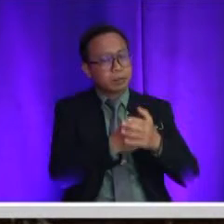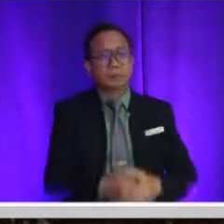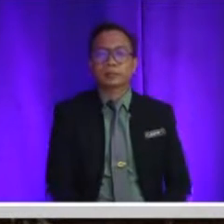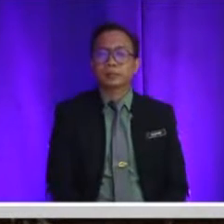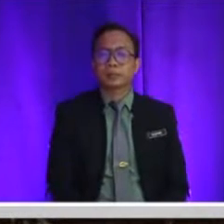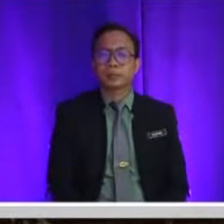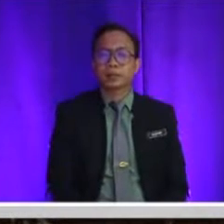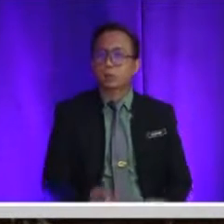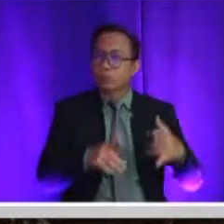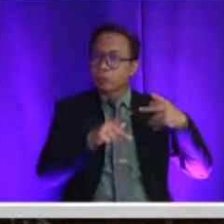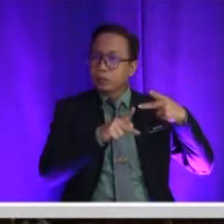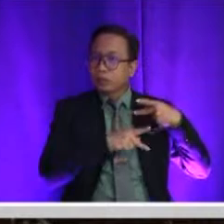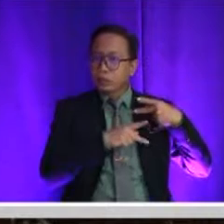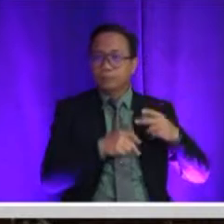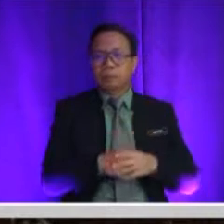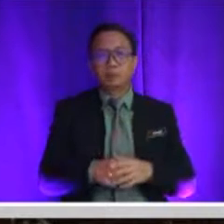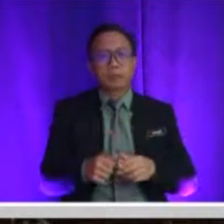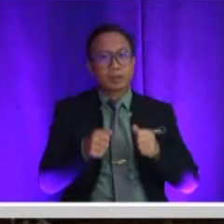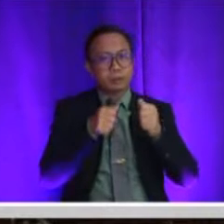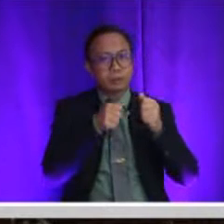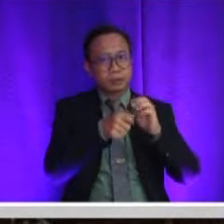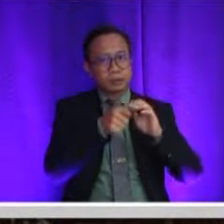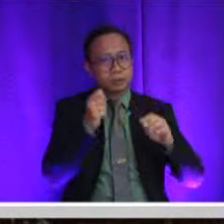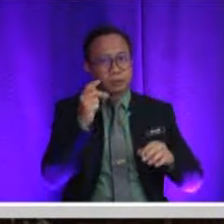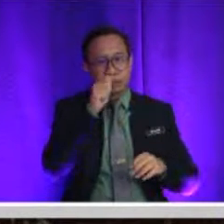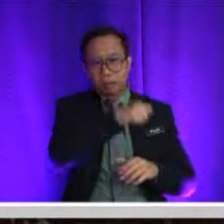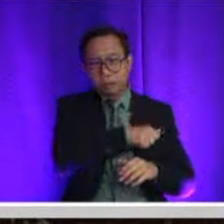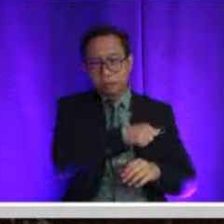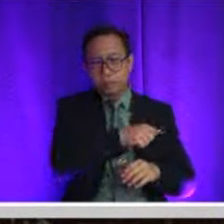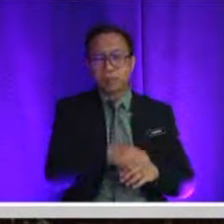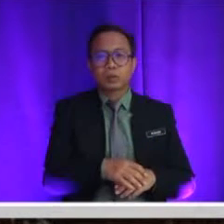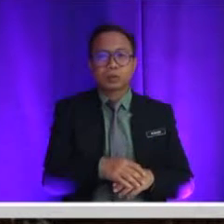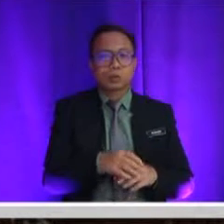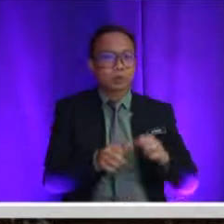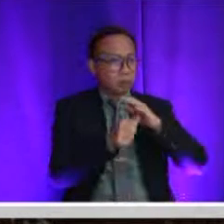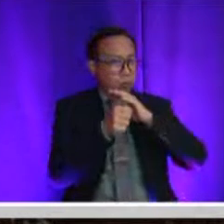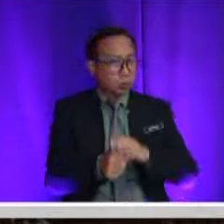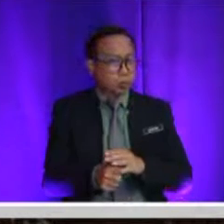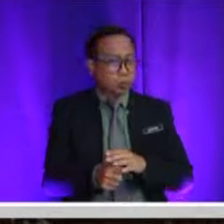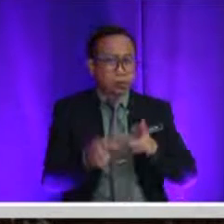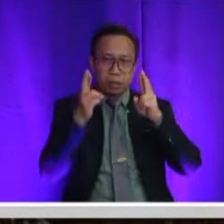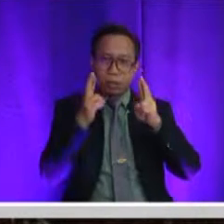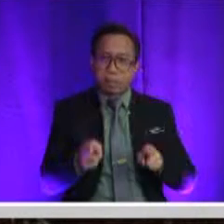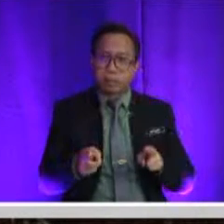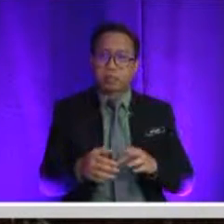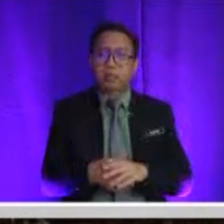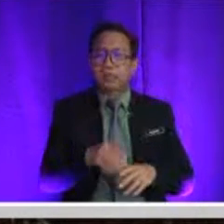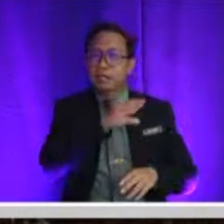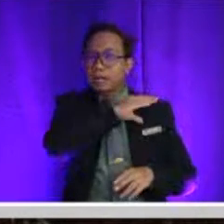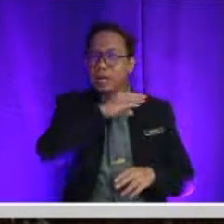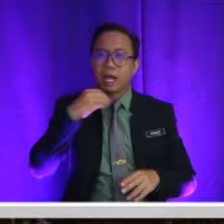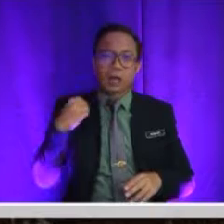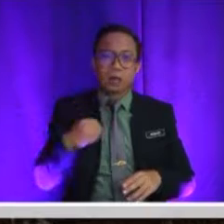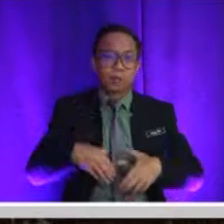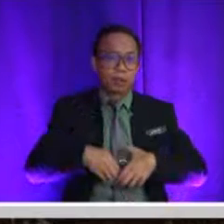komisi juga mengancam keselamatan rakyat komunisme Ngugut mensabotase dan menyerang mencuri merampas dan dia